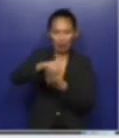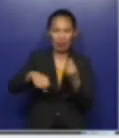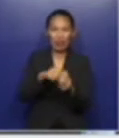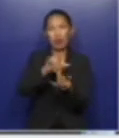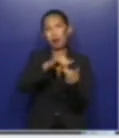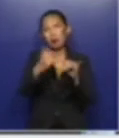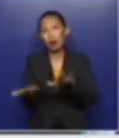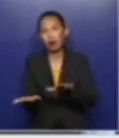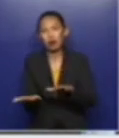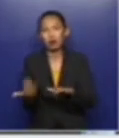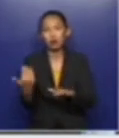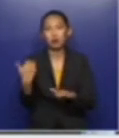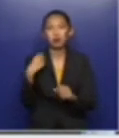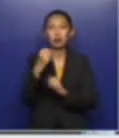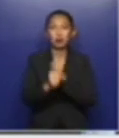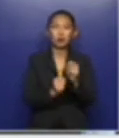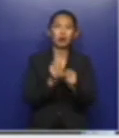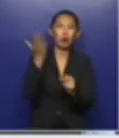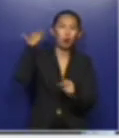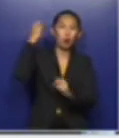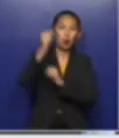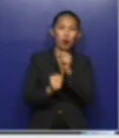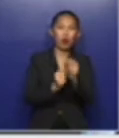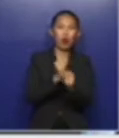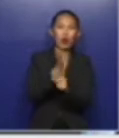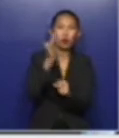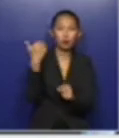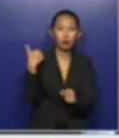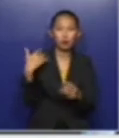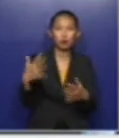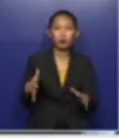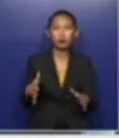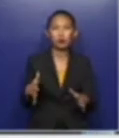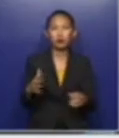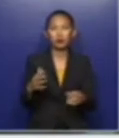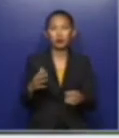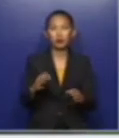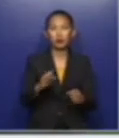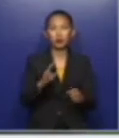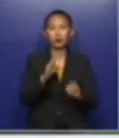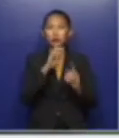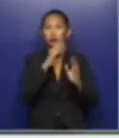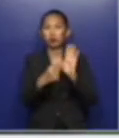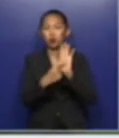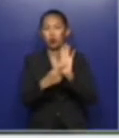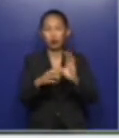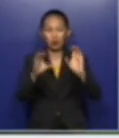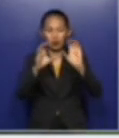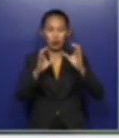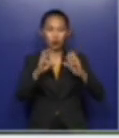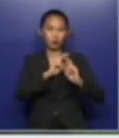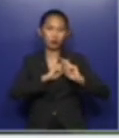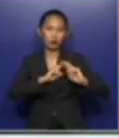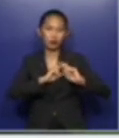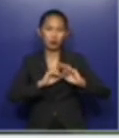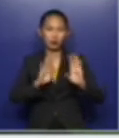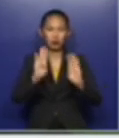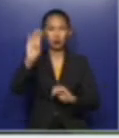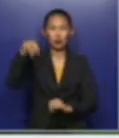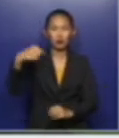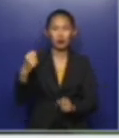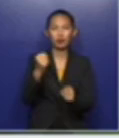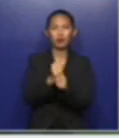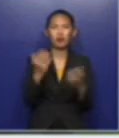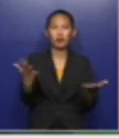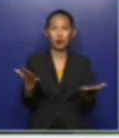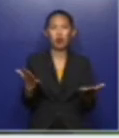ปีท่านประธานครับบอร์ดบริหารเขาทำยังไงครับเขาต้องให้ผู้บริหารคนนั้นออกจากบริษัทนั้นทัน